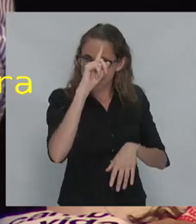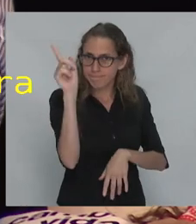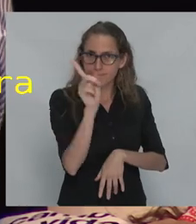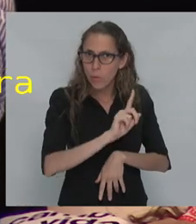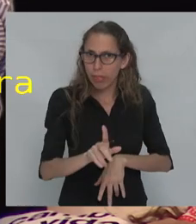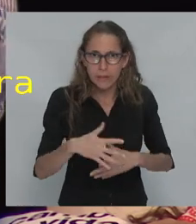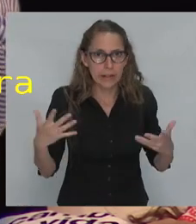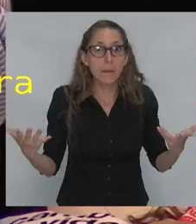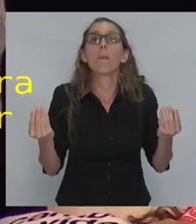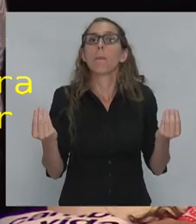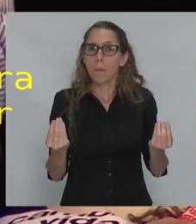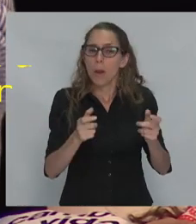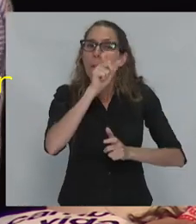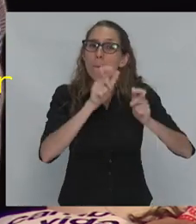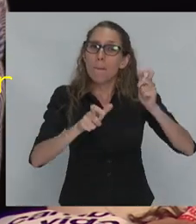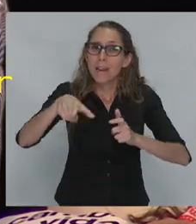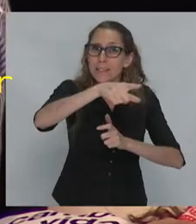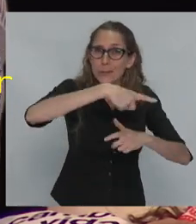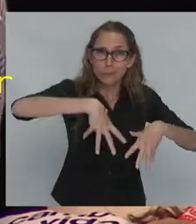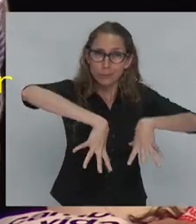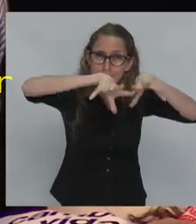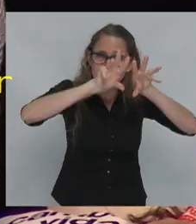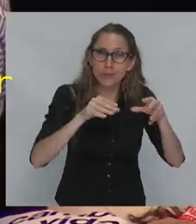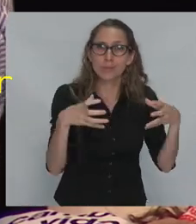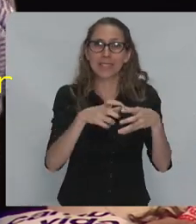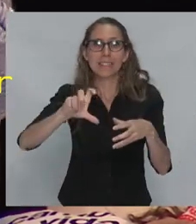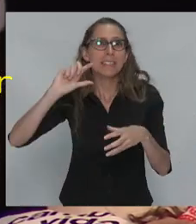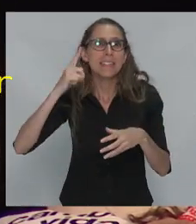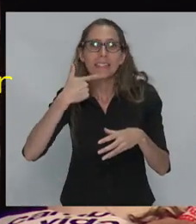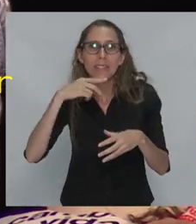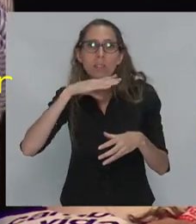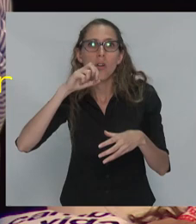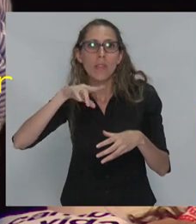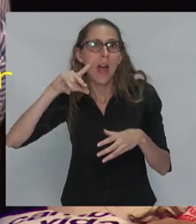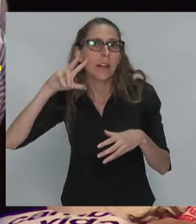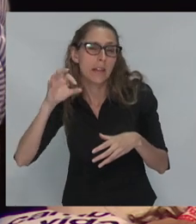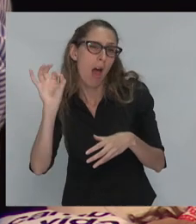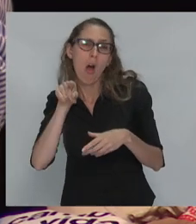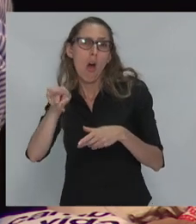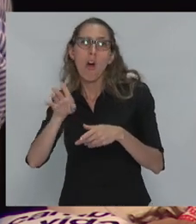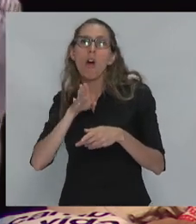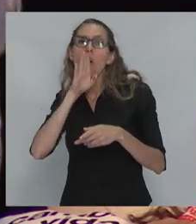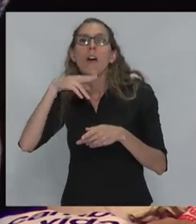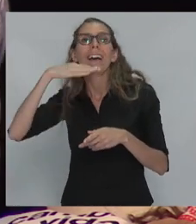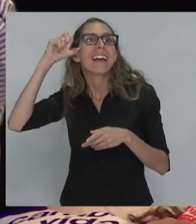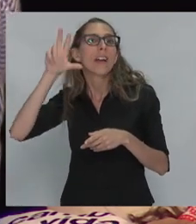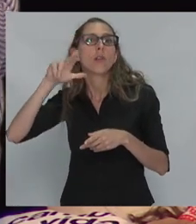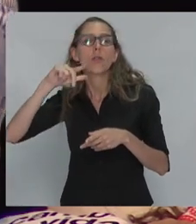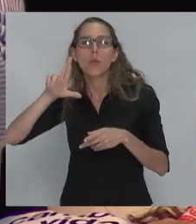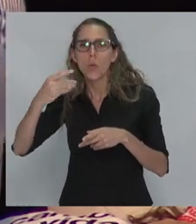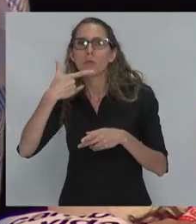La totalité de la population de la Cisjordanie, de Gaza et de Jérusalem est passée au moins une fois en prison. Il n'y a pas